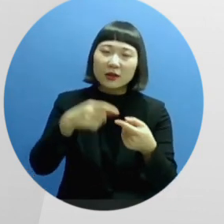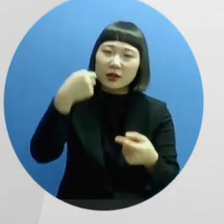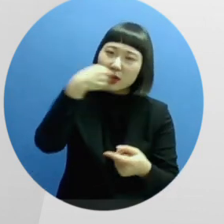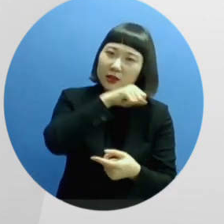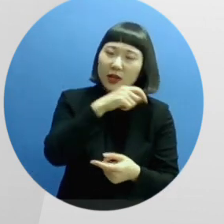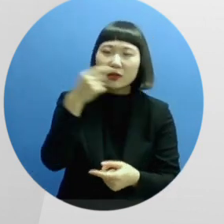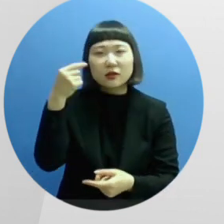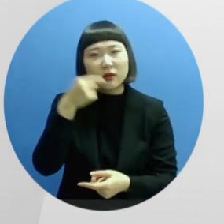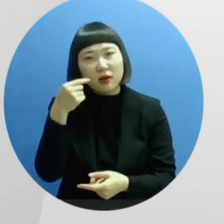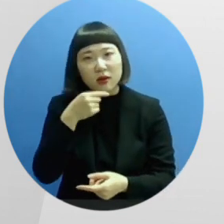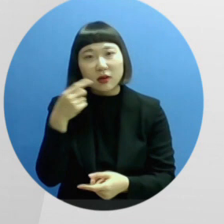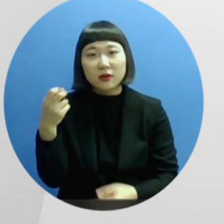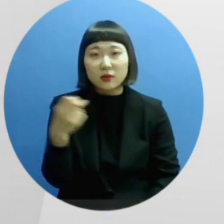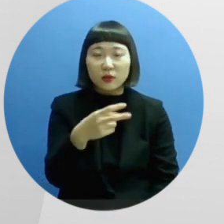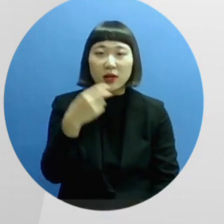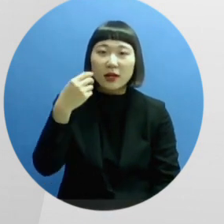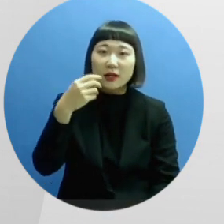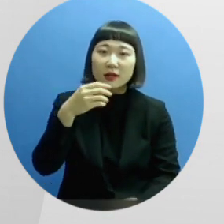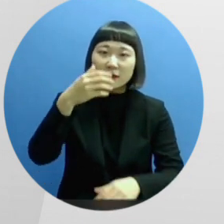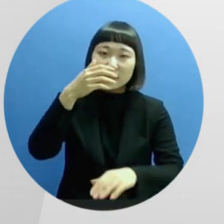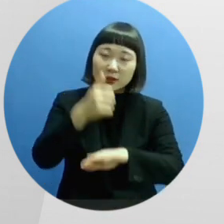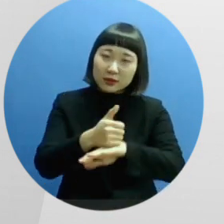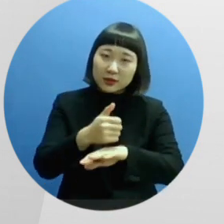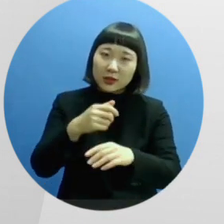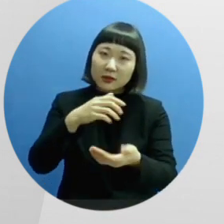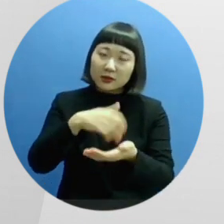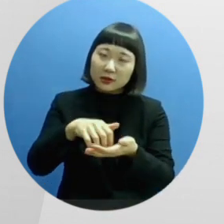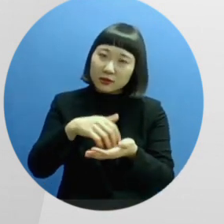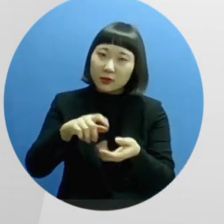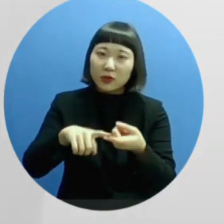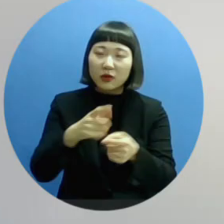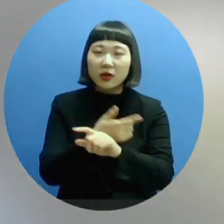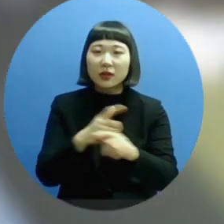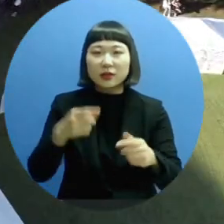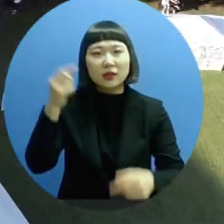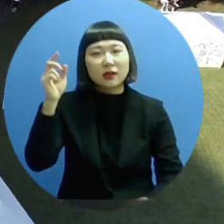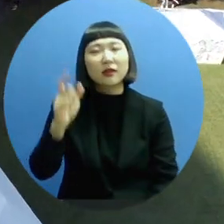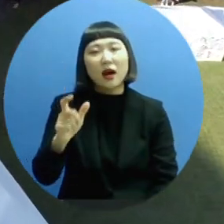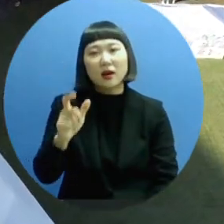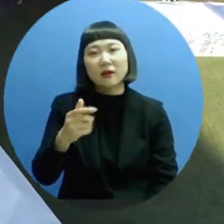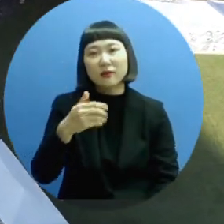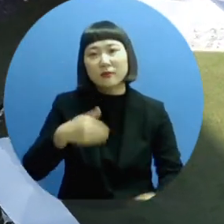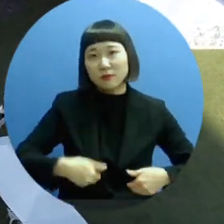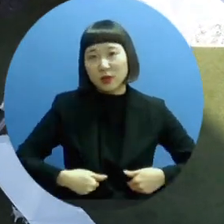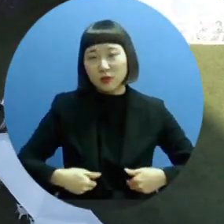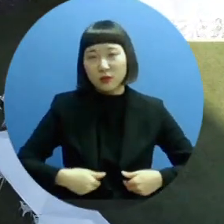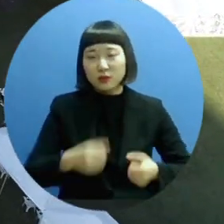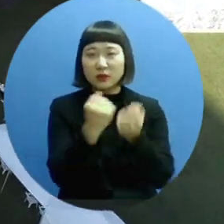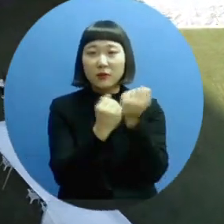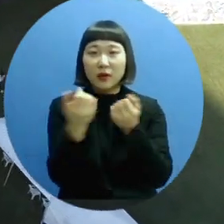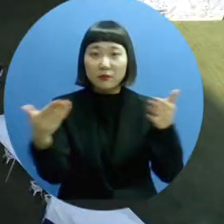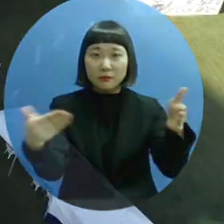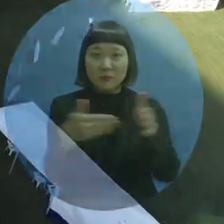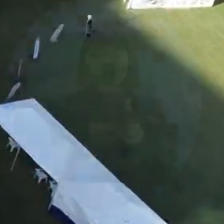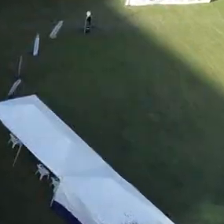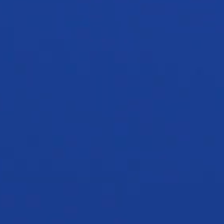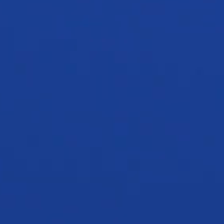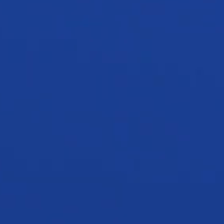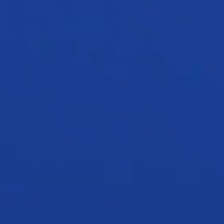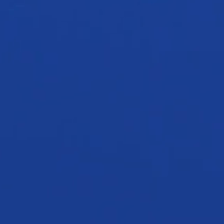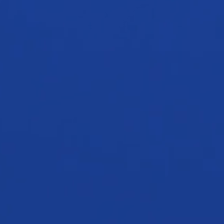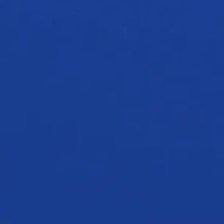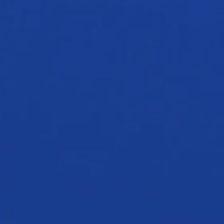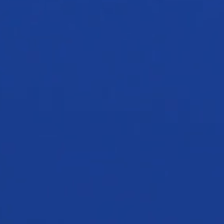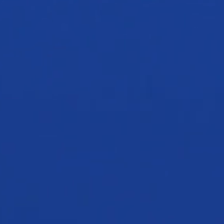재정 집행 점검단 운영을 하겠다고 설명했습니다. BTV 뉴스 배상민입니다.